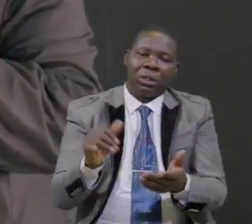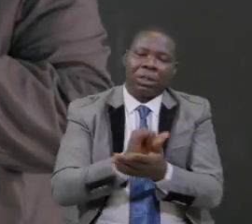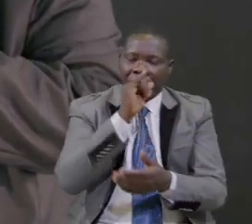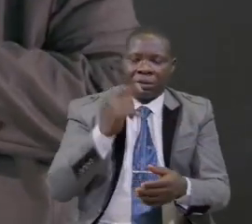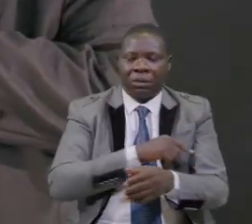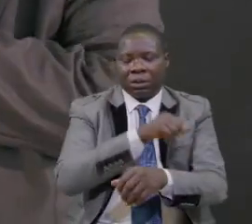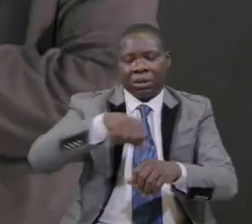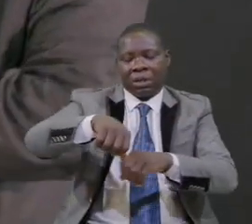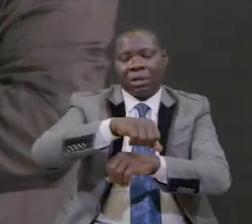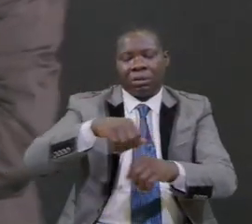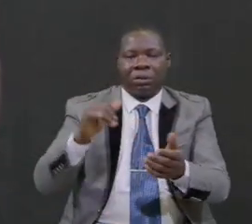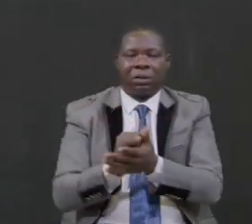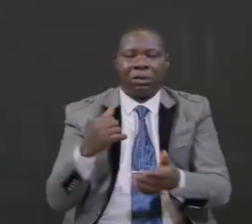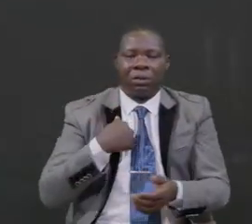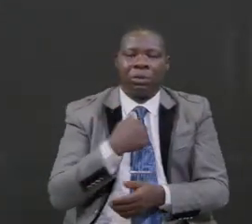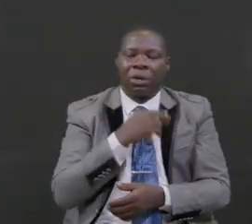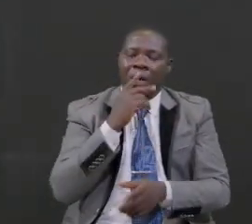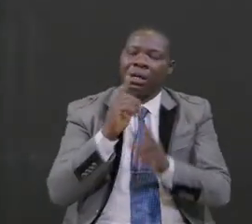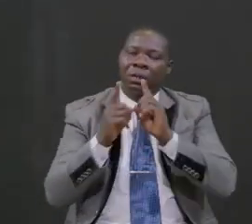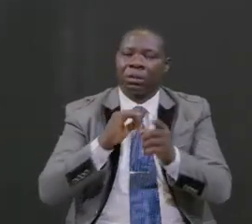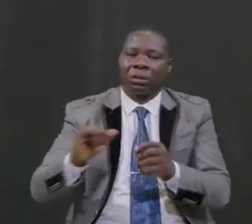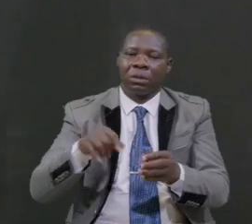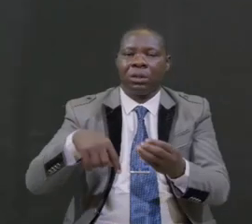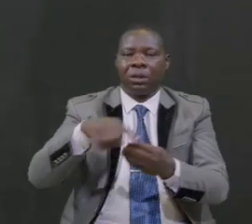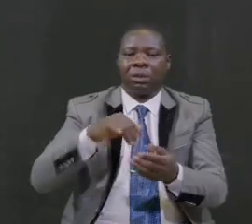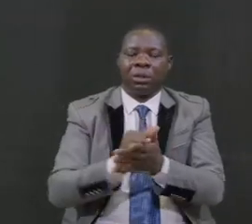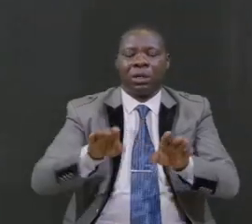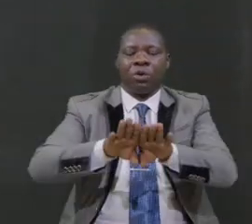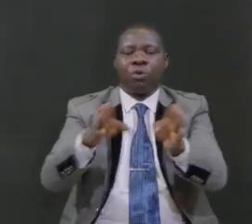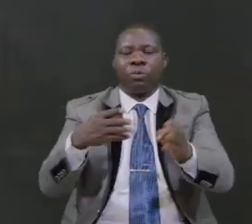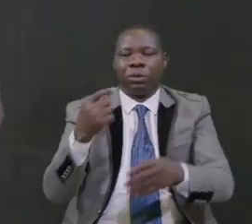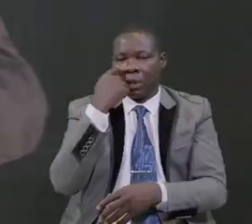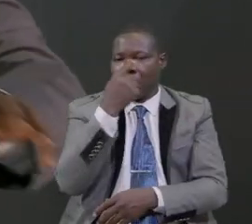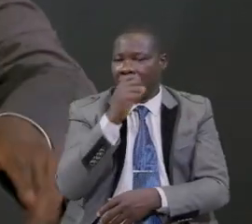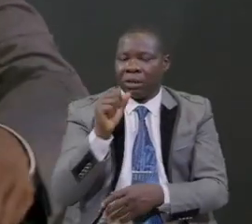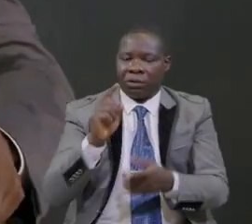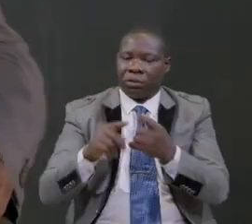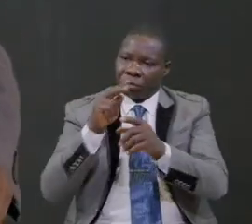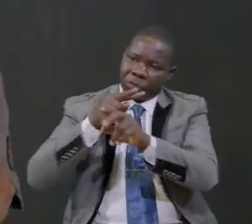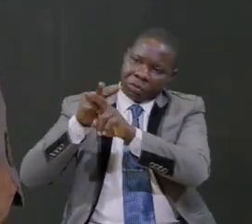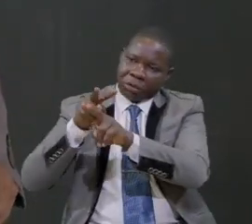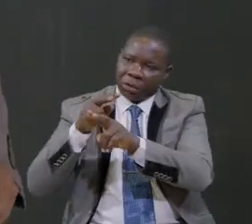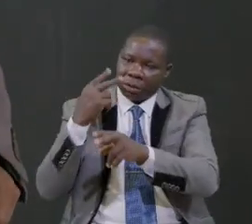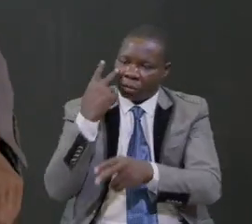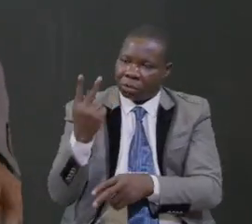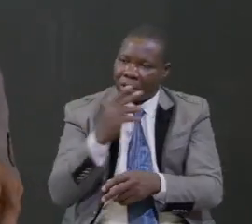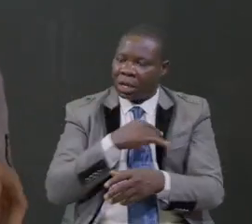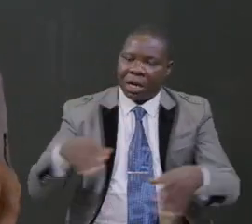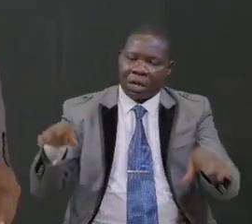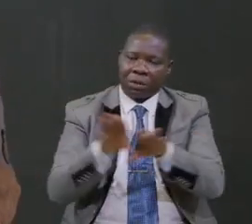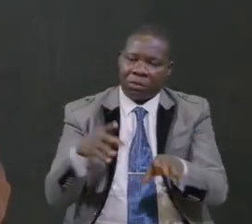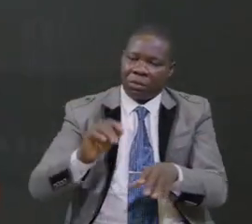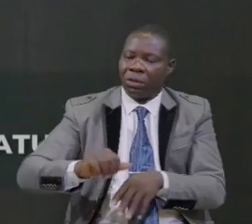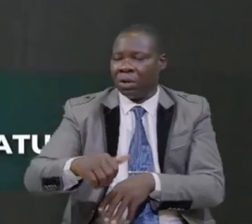dont nous parlons, qui ouvre les yeux pour voir. Et obstrue les